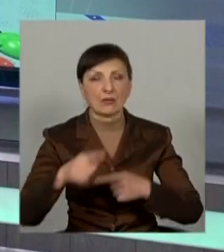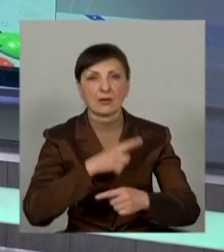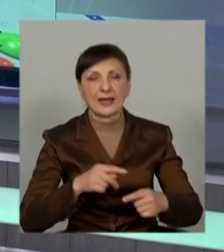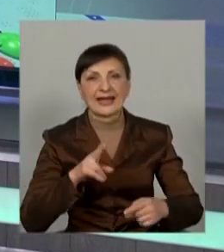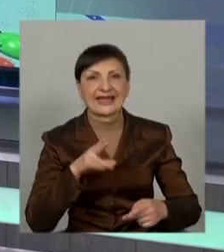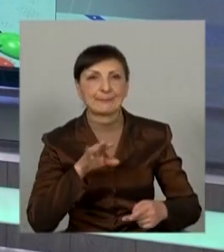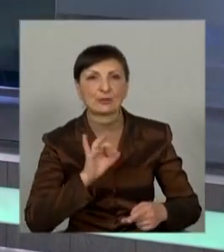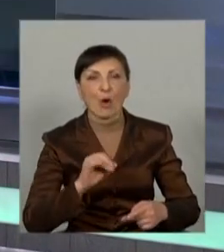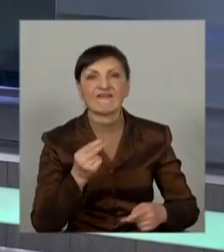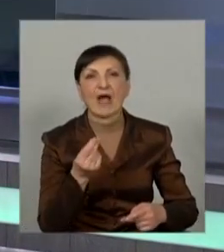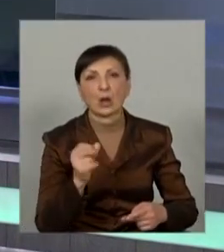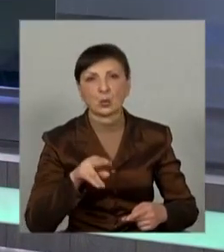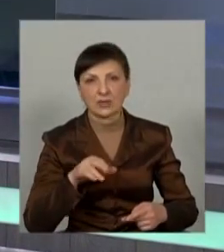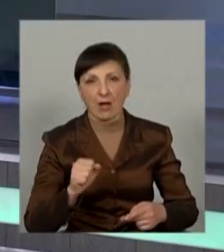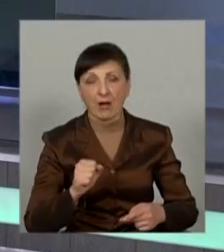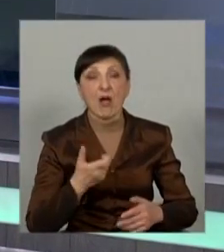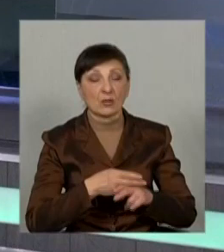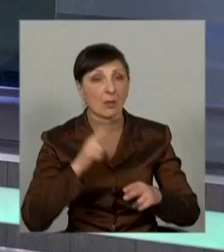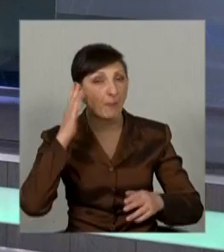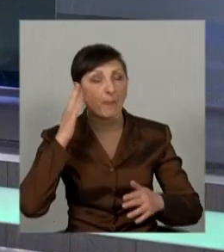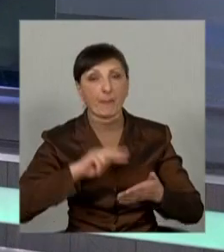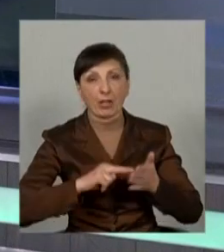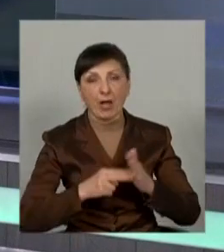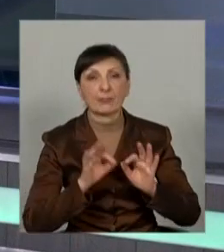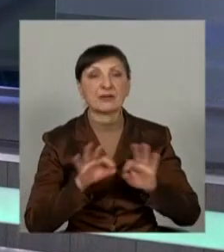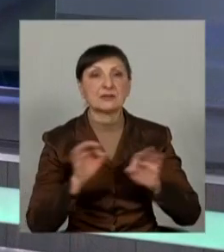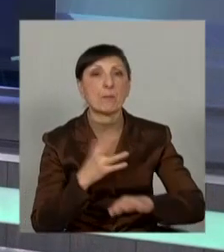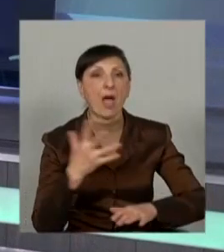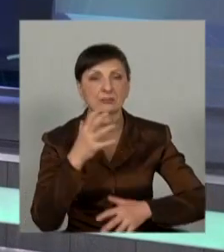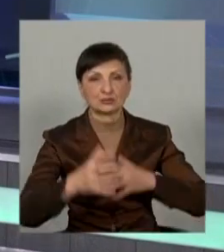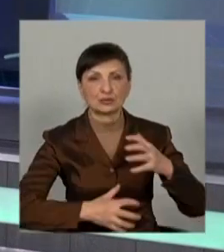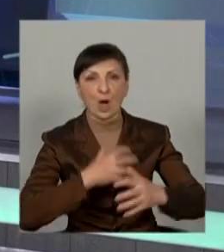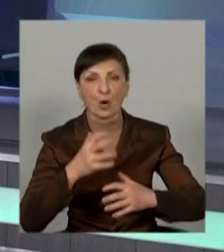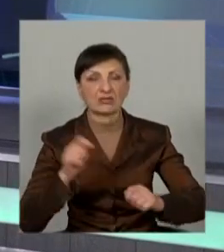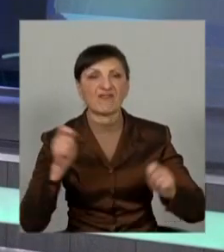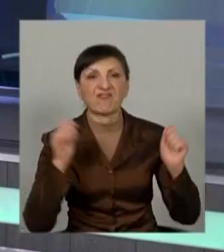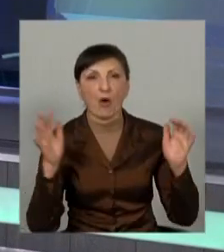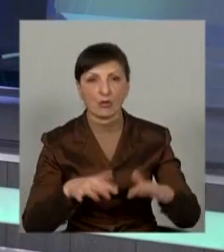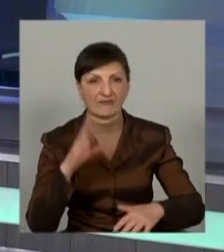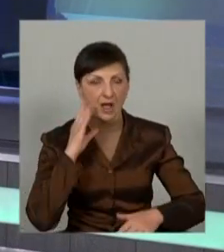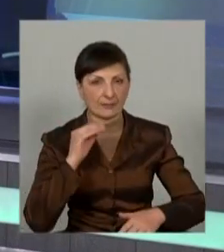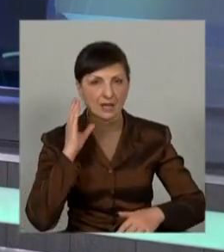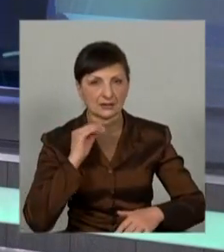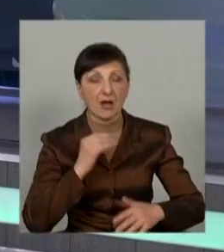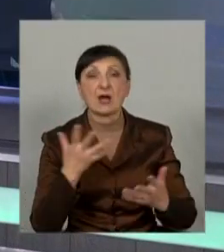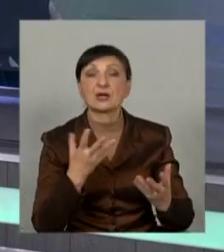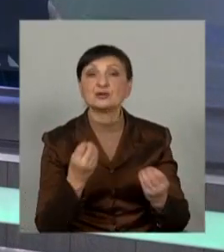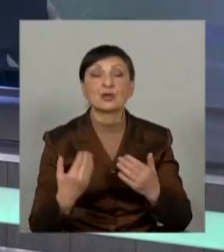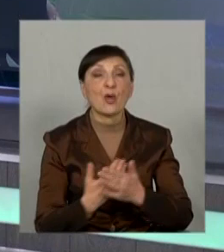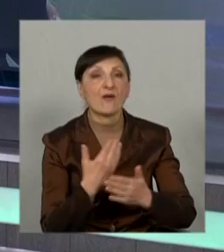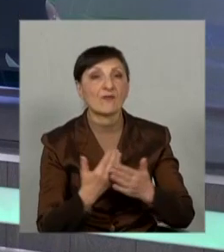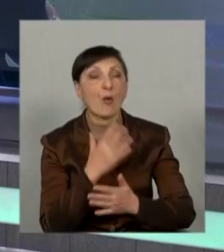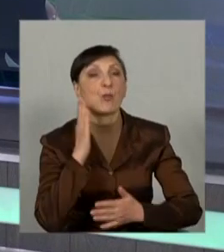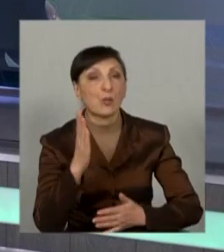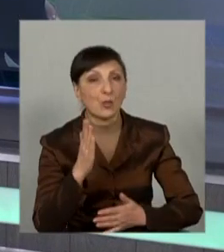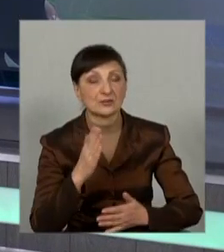криптовалюты. Такими планами эксперты индустрии поделились на 5-м международном диджитал-форуме в Алматы. Каких еще обновлений ждать на